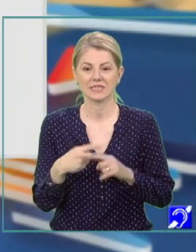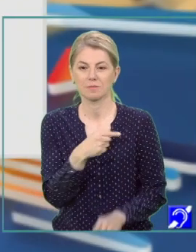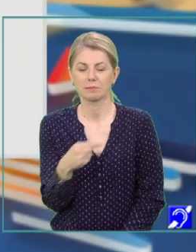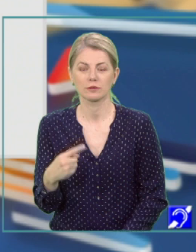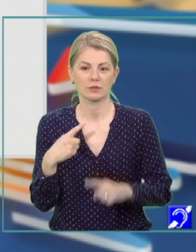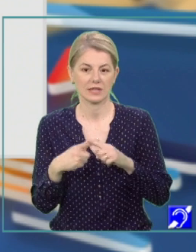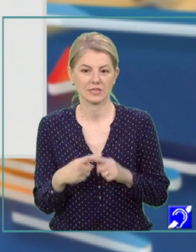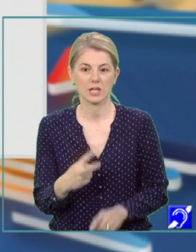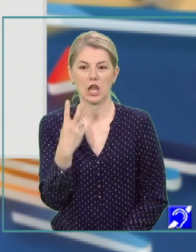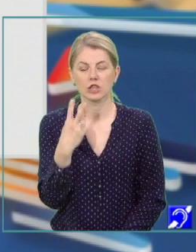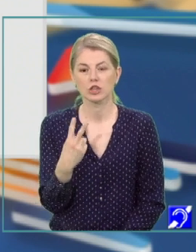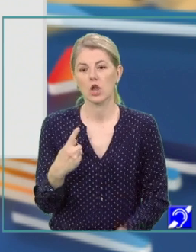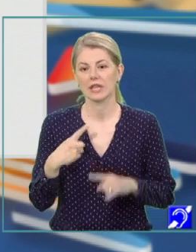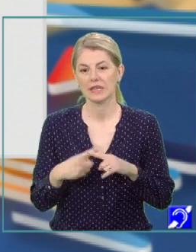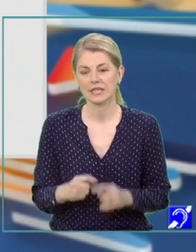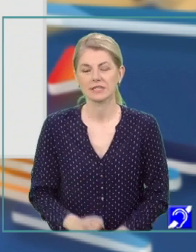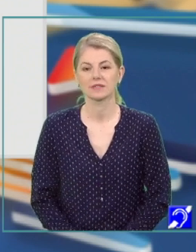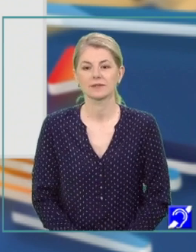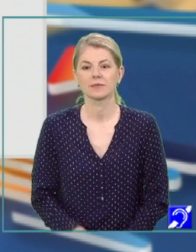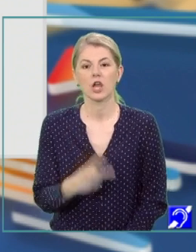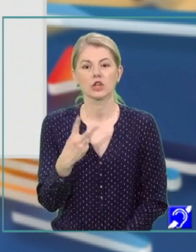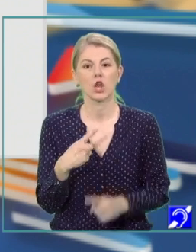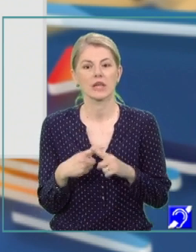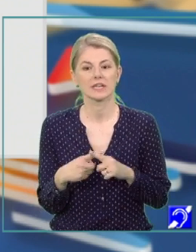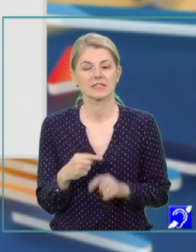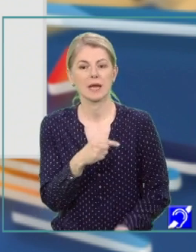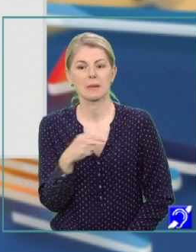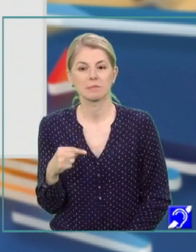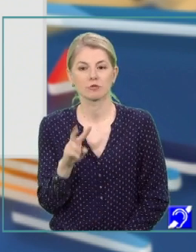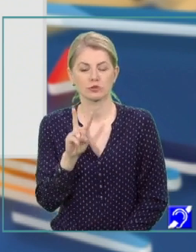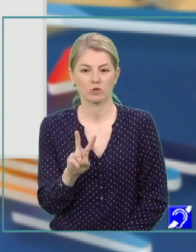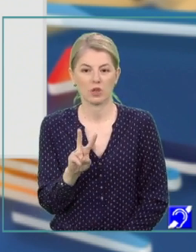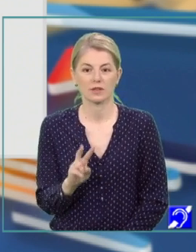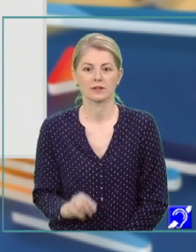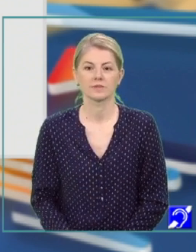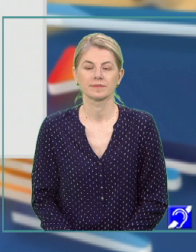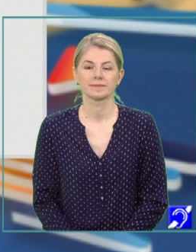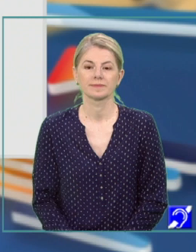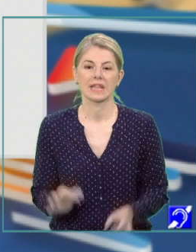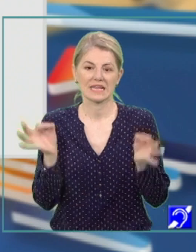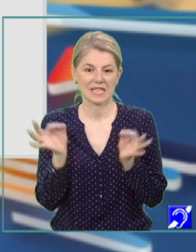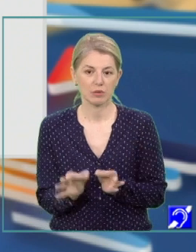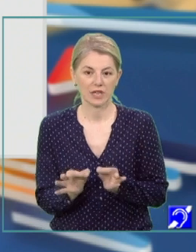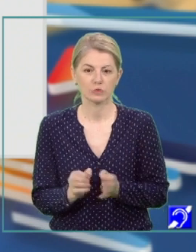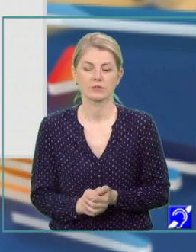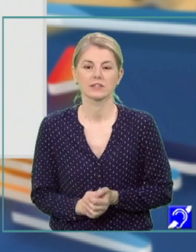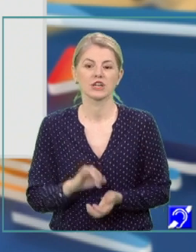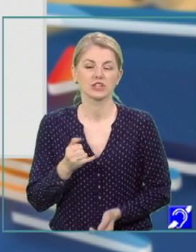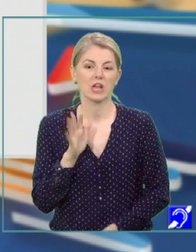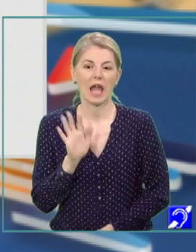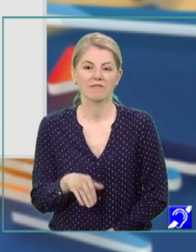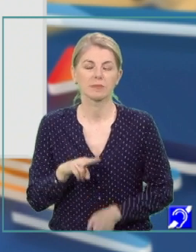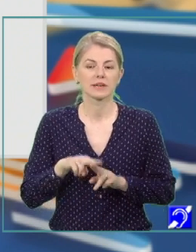x, 2x, 2x minus 2 cu 2 s-au redus, da? Și